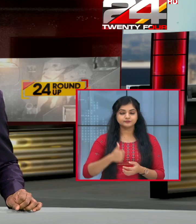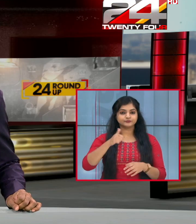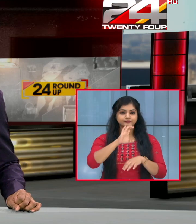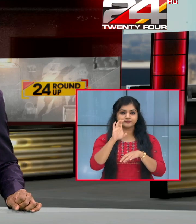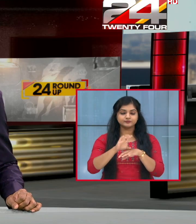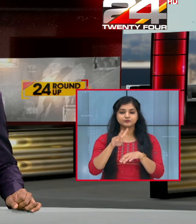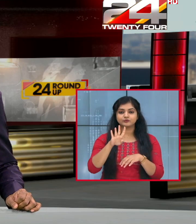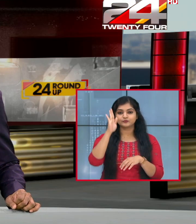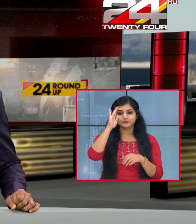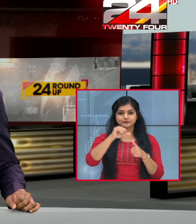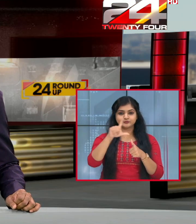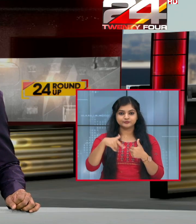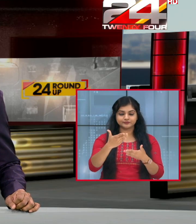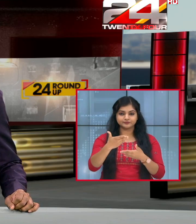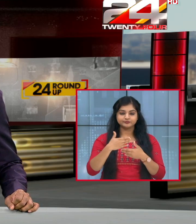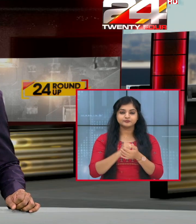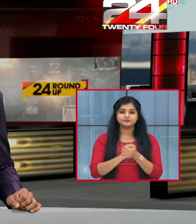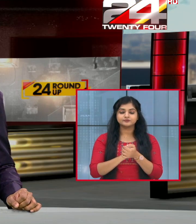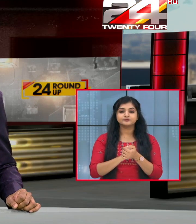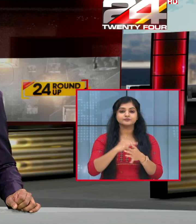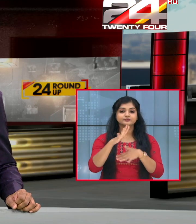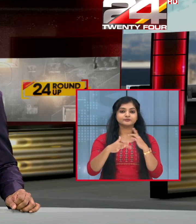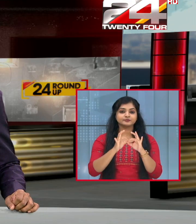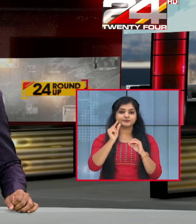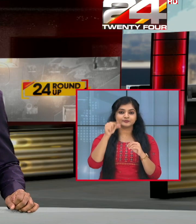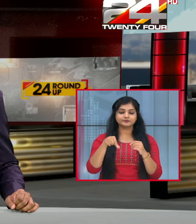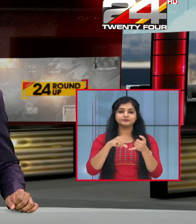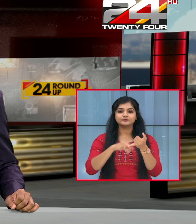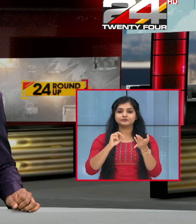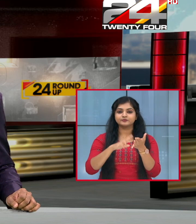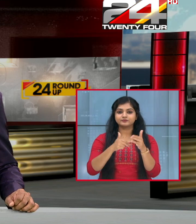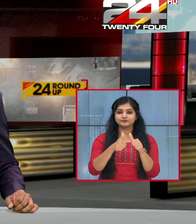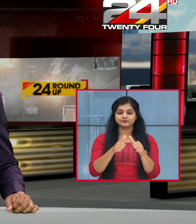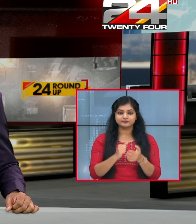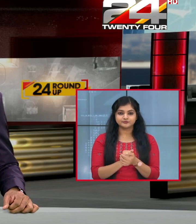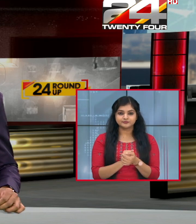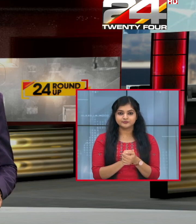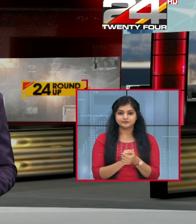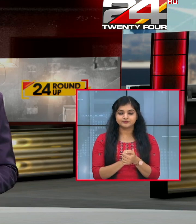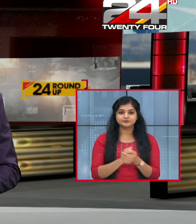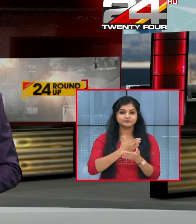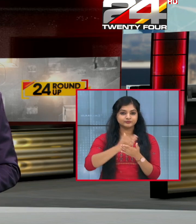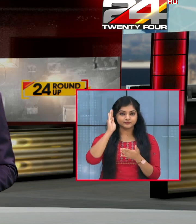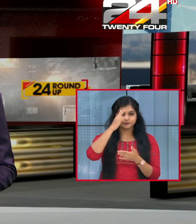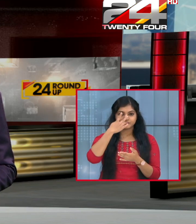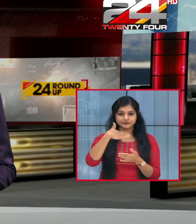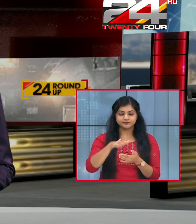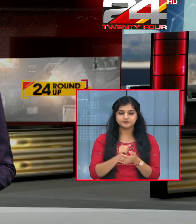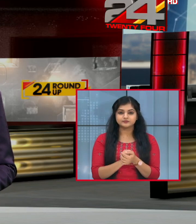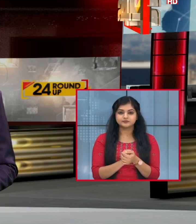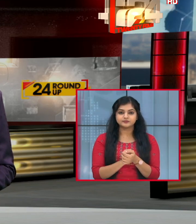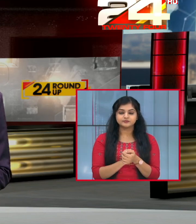ഗുഡ് ഈവനിംഗ്. 24 റൗണ്ടപ്പിലേക്ക് എല്ലാ പ്രേക്ഷകർക്കും സ്വാഗതം. ഞാൻ പ്രജിൻ സി കണ്ണൻ. എനിക്കൊപ്പം കേൾവി പരിമിതരെ സഹായിക്കാൻ സോനാജറി കൂടി ചേരുന്നു. വാർത്തകളിലേക്ക്